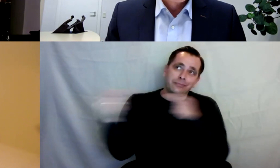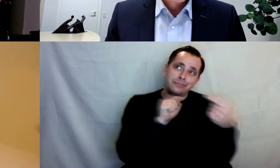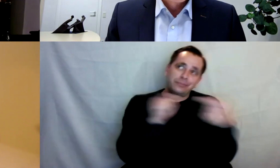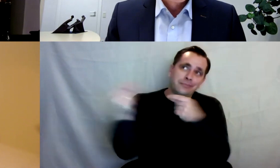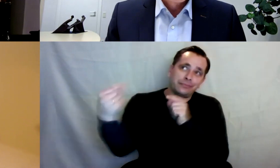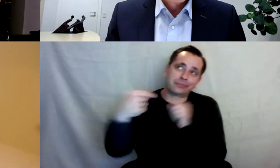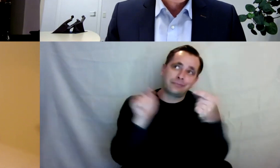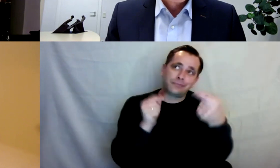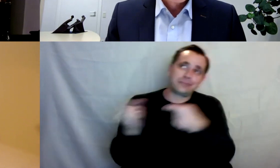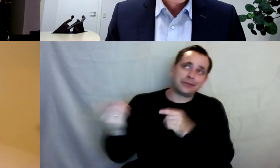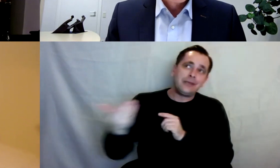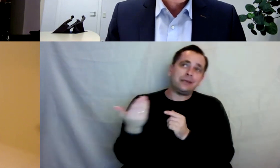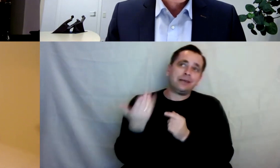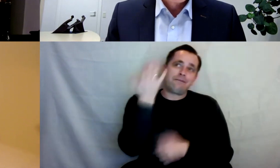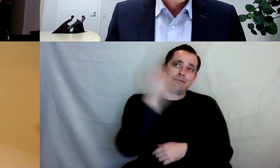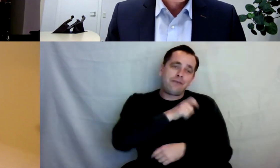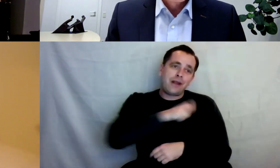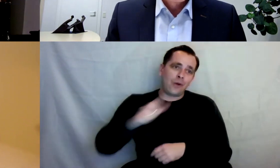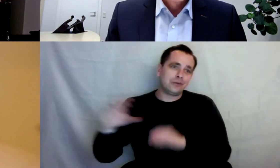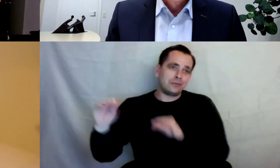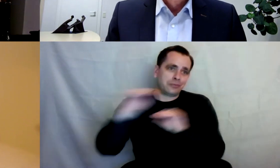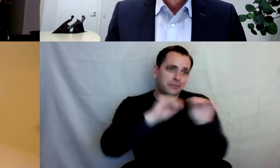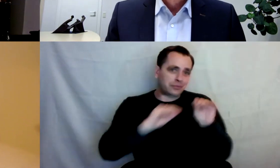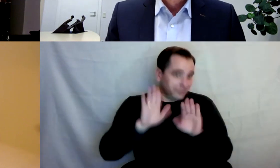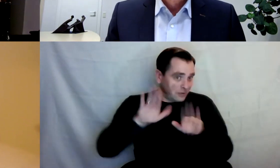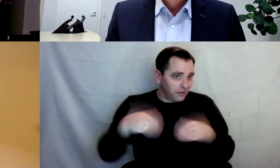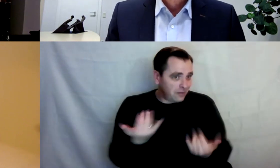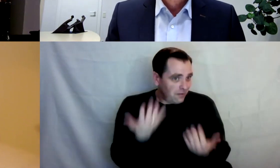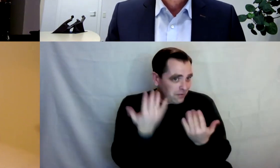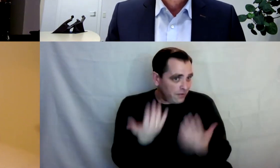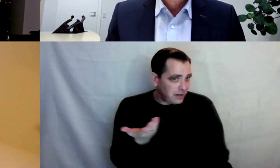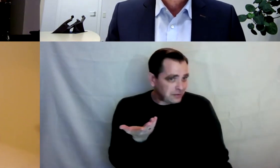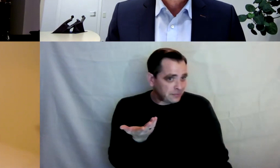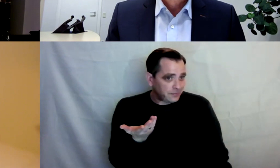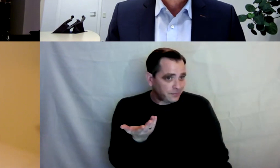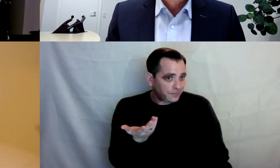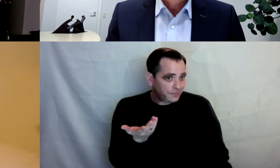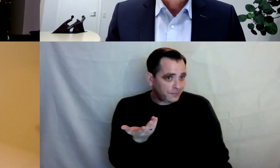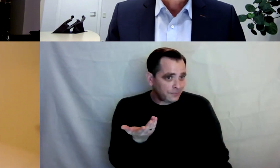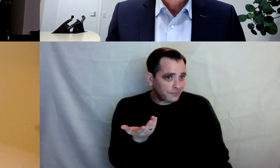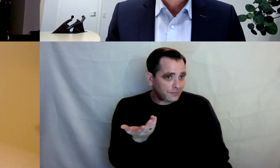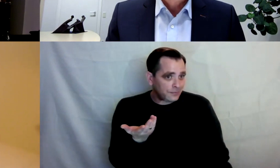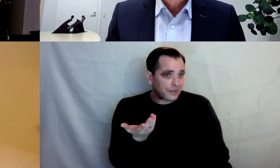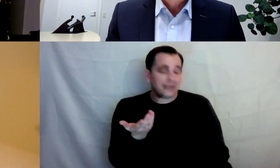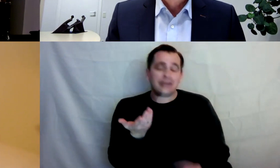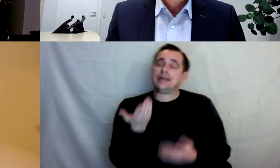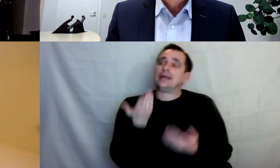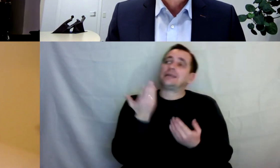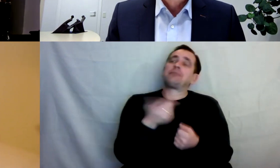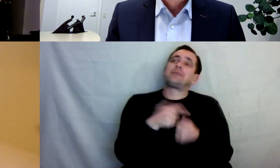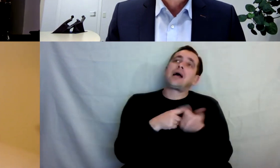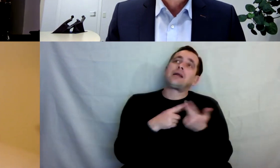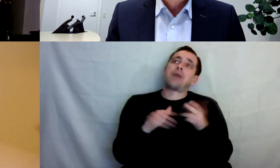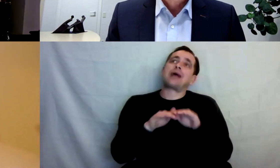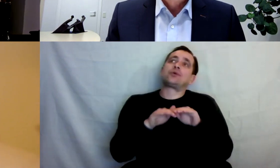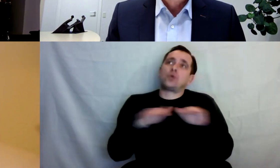den Punkt, den Herr Meister gesagt hat, ganz klar. Ich sehe nur Folgendes. Es gibt so ein paar grundlegende Dinge, wenn man die verstanden hat, dann denke